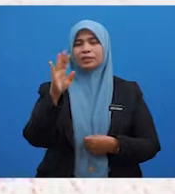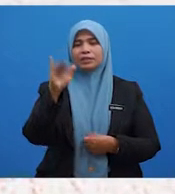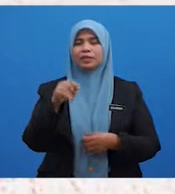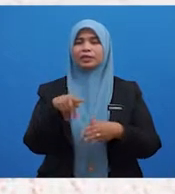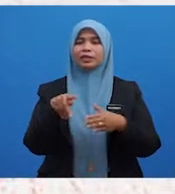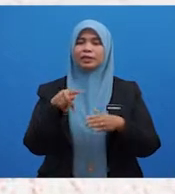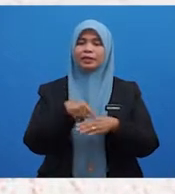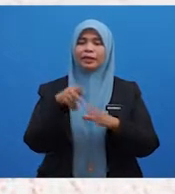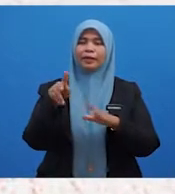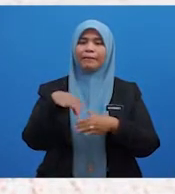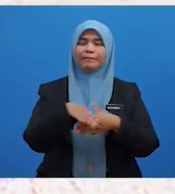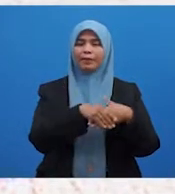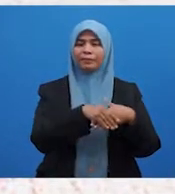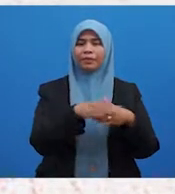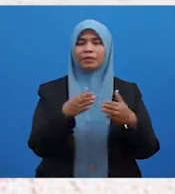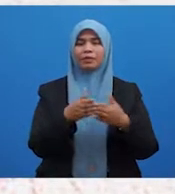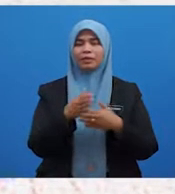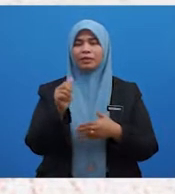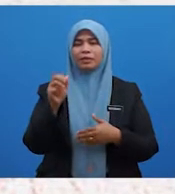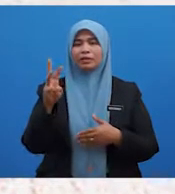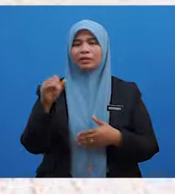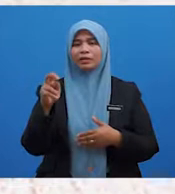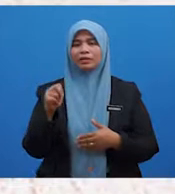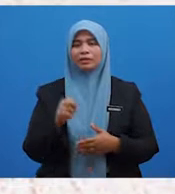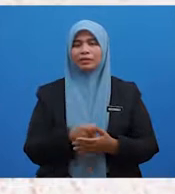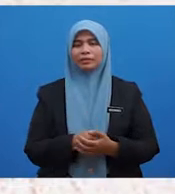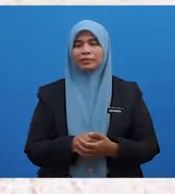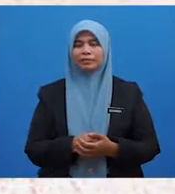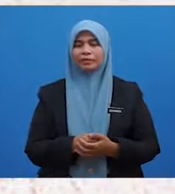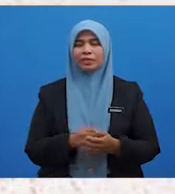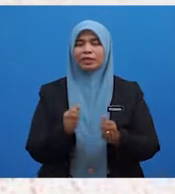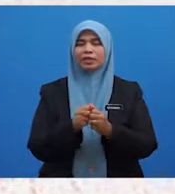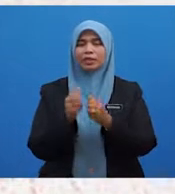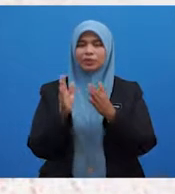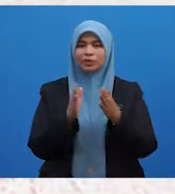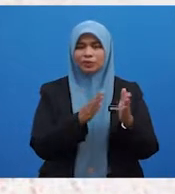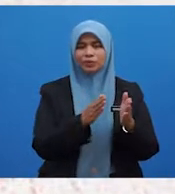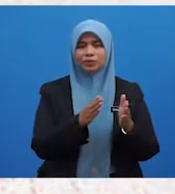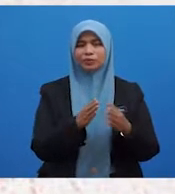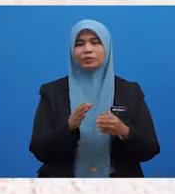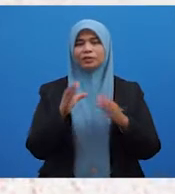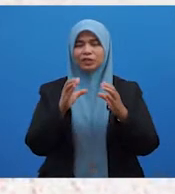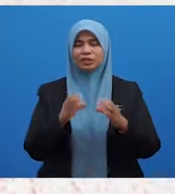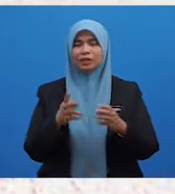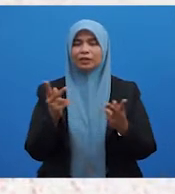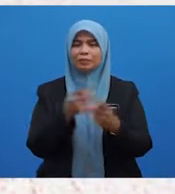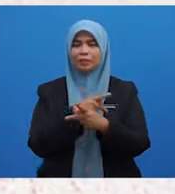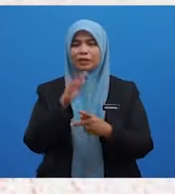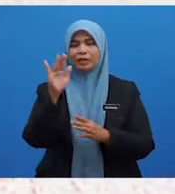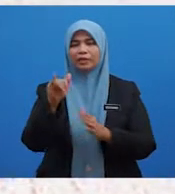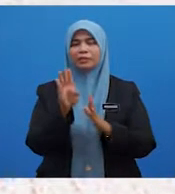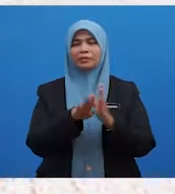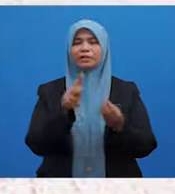yang dipimpin oleh Awi Dicu dengan menyusun strategi perang yang